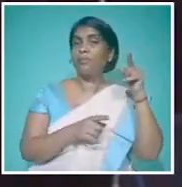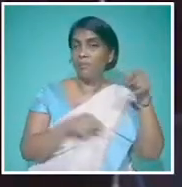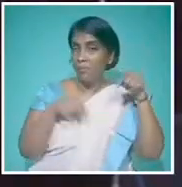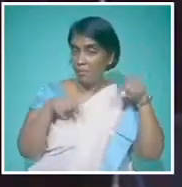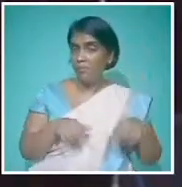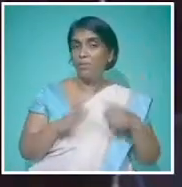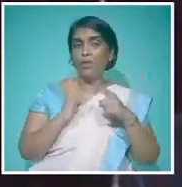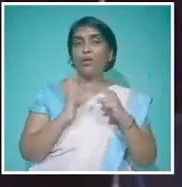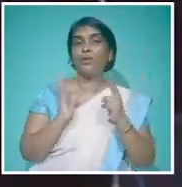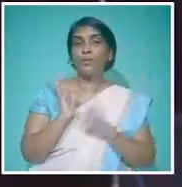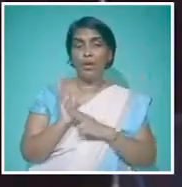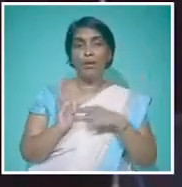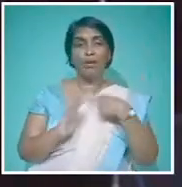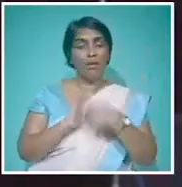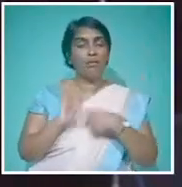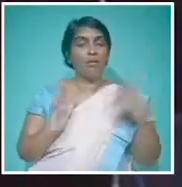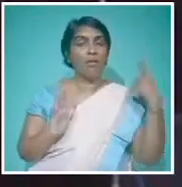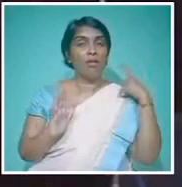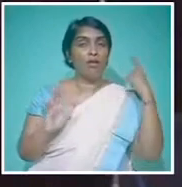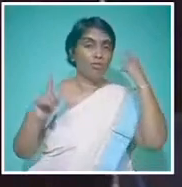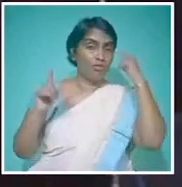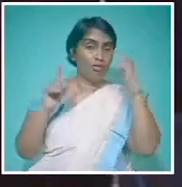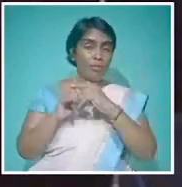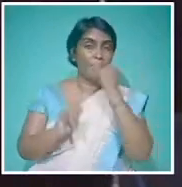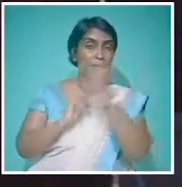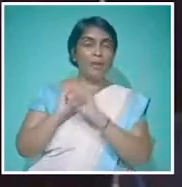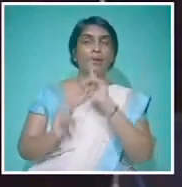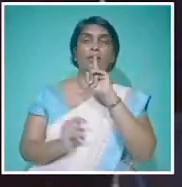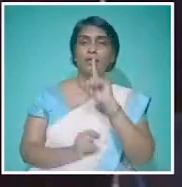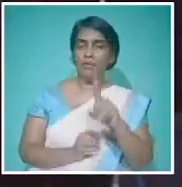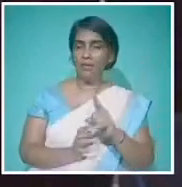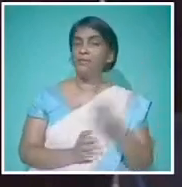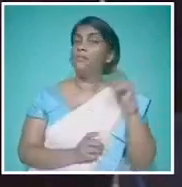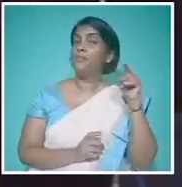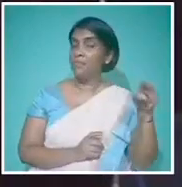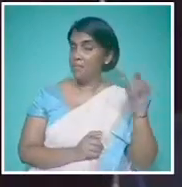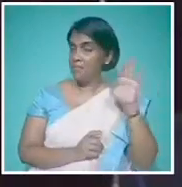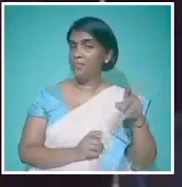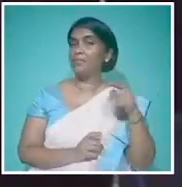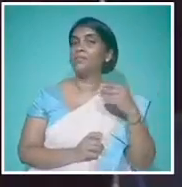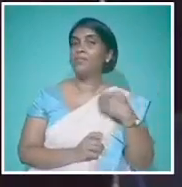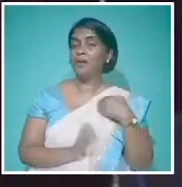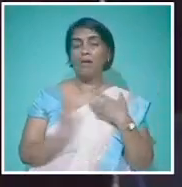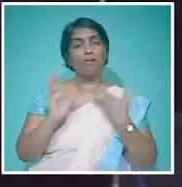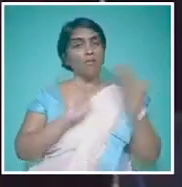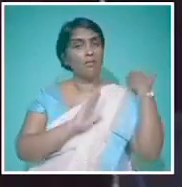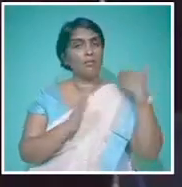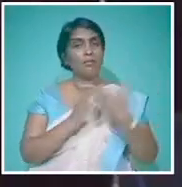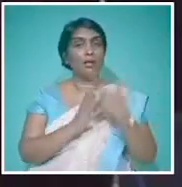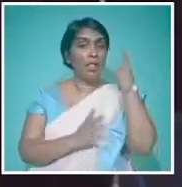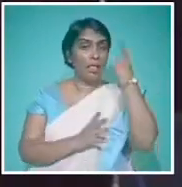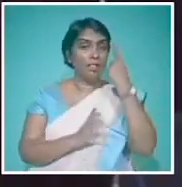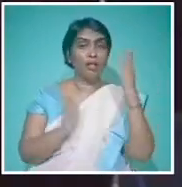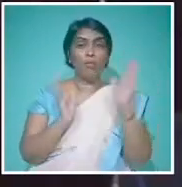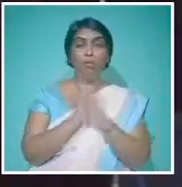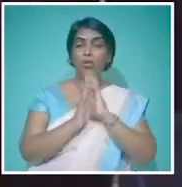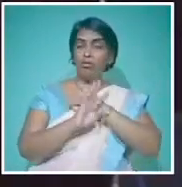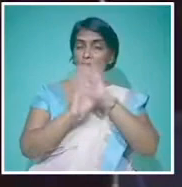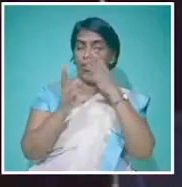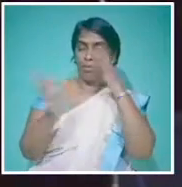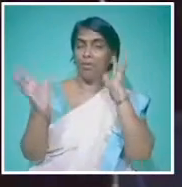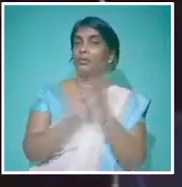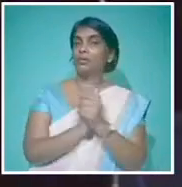අදත් ජිනීවාවල අපේ රණවිරුවන්ට විරුද්ධව යෝජනා ගේන්නේ. ඒගොල්ලෝ තමයි අපේ ඓතිහාසික දැනුම් පද්ධතිය පුස්කොළ පොත් ටික කොල්ල